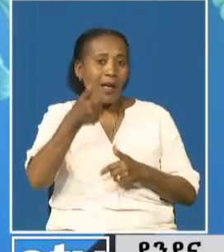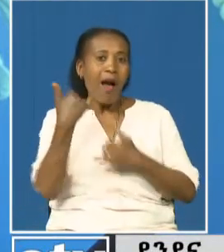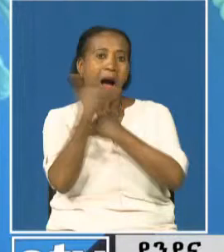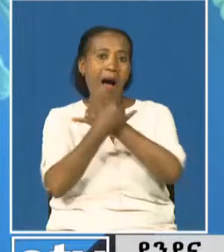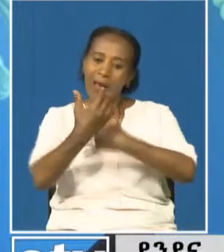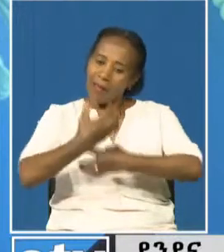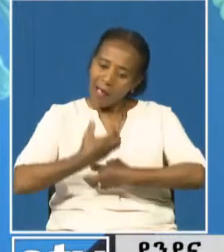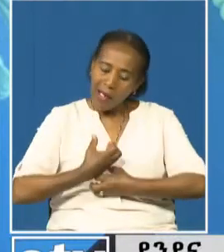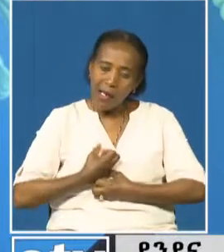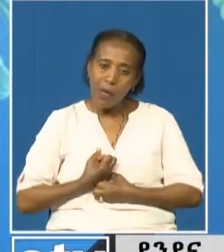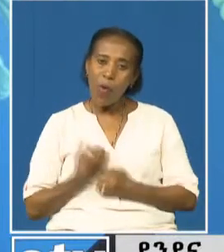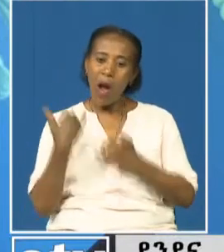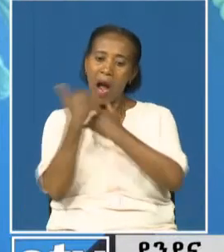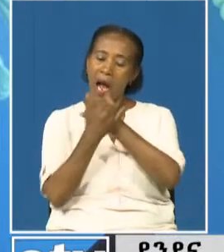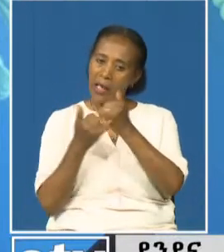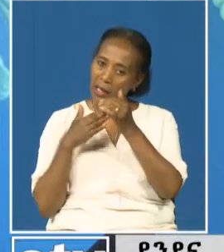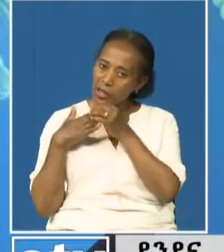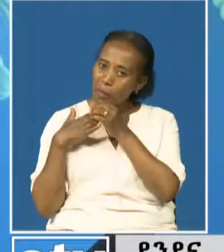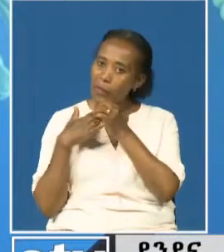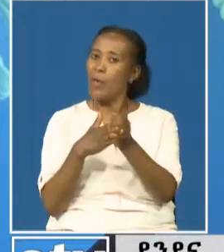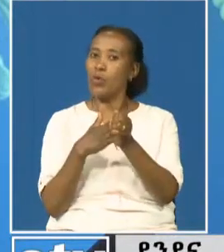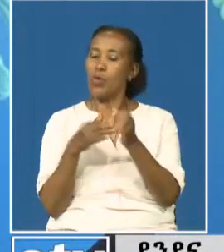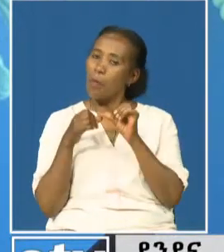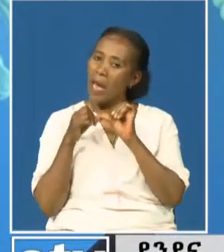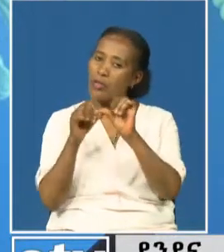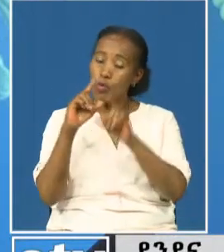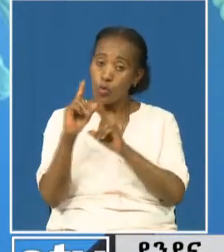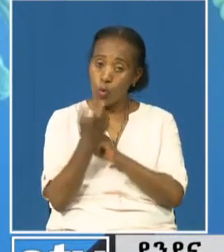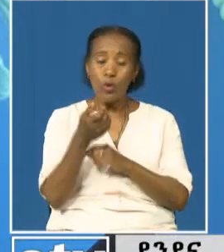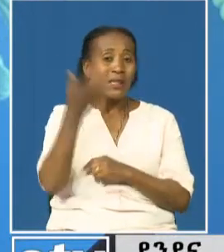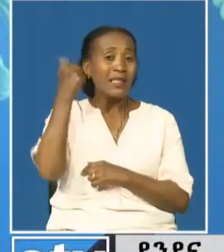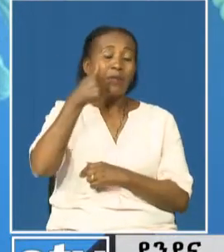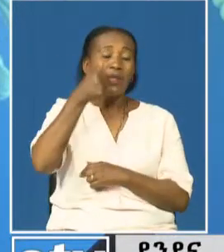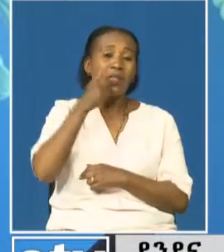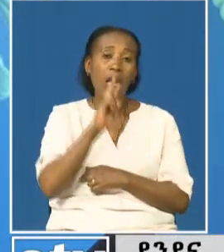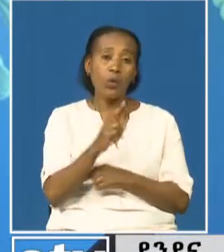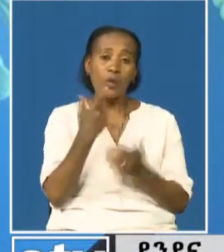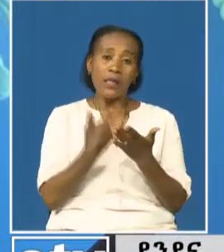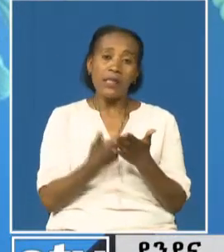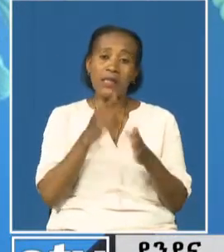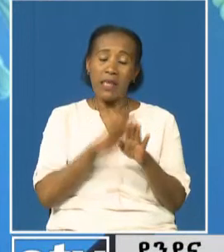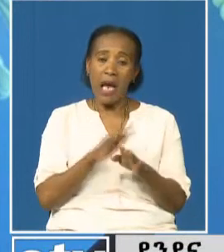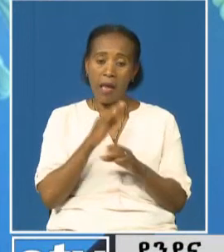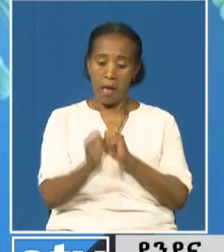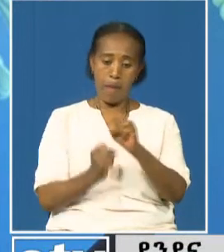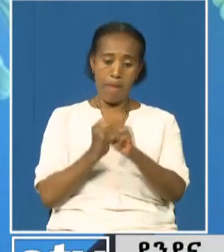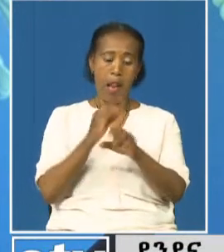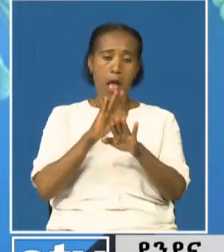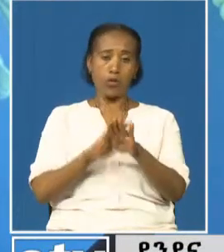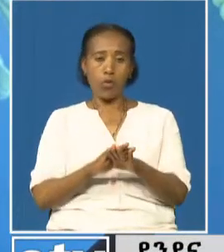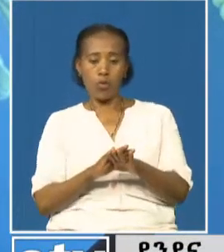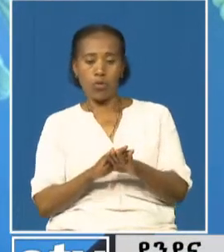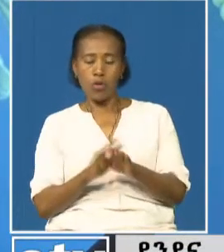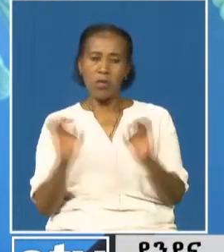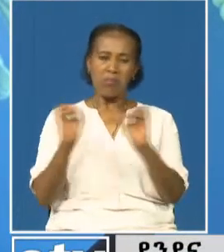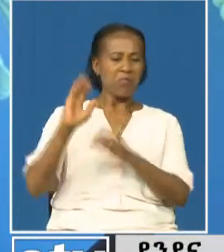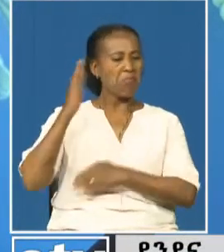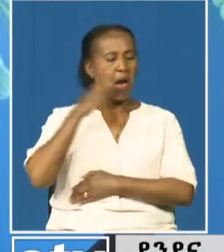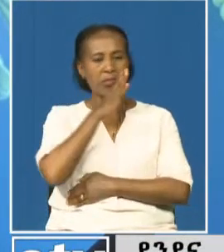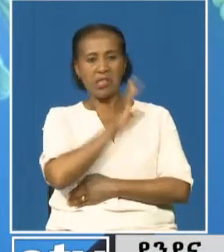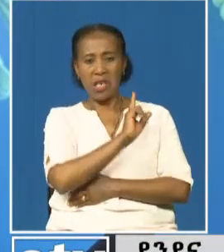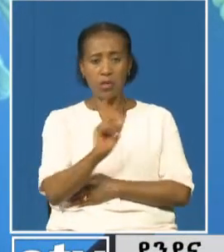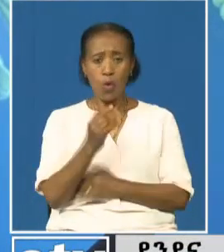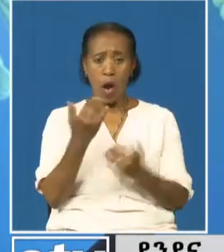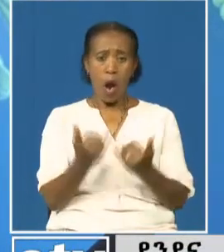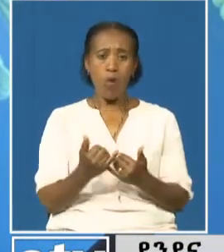አገራችን ተረክቦ አገራችን የሚያስቀጥሉ ነገር ስለሆነ ቅድም እንዳልኩ ሄጅ ላይ ስለሆኑ ምንም ነገር አይመስላቸውም።